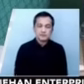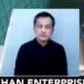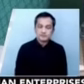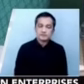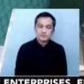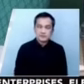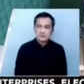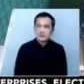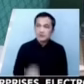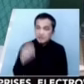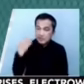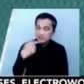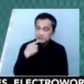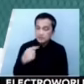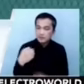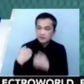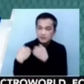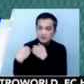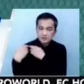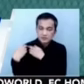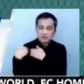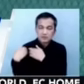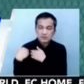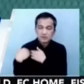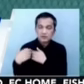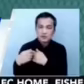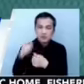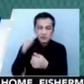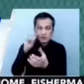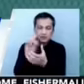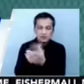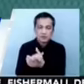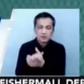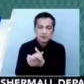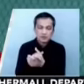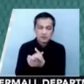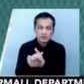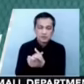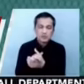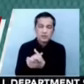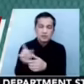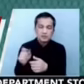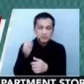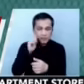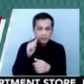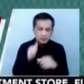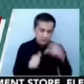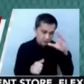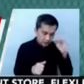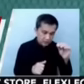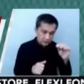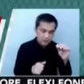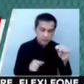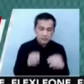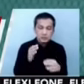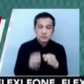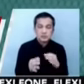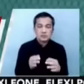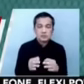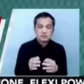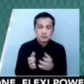na obligasyon ng asawa ng babae o lalaki kapagka humiling ang